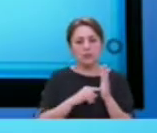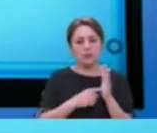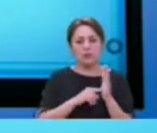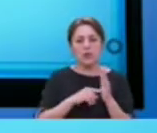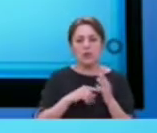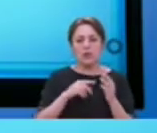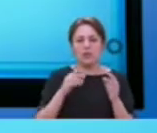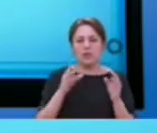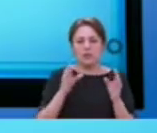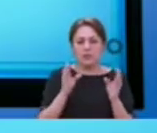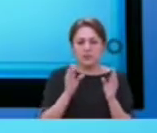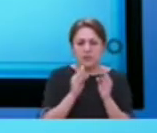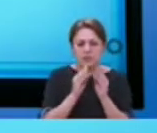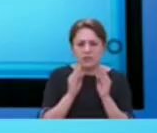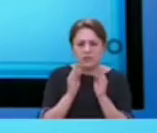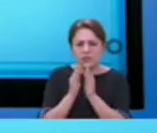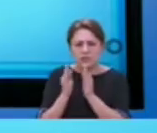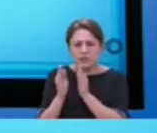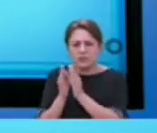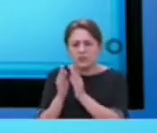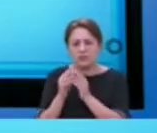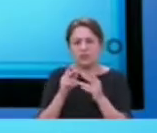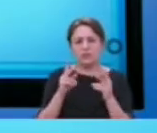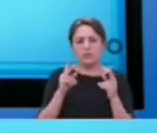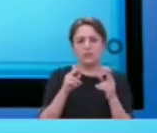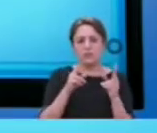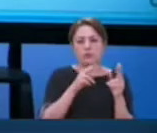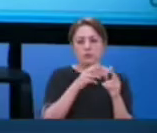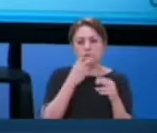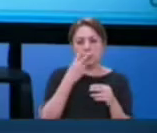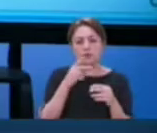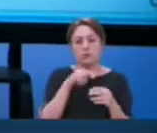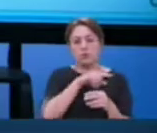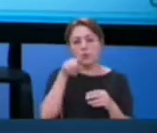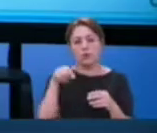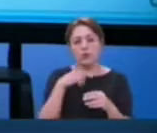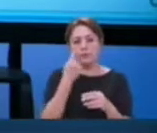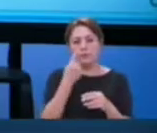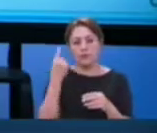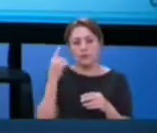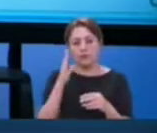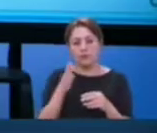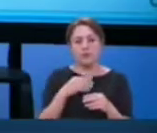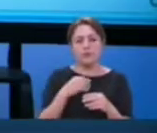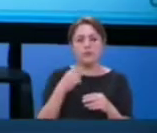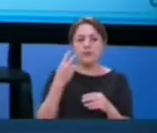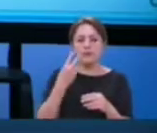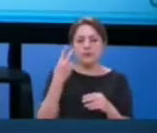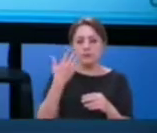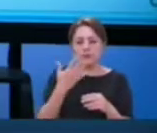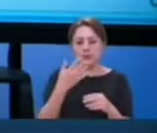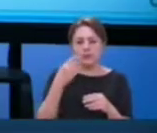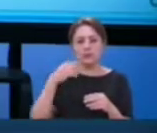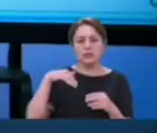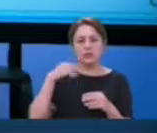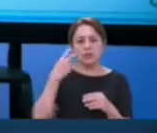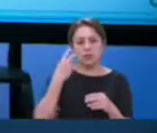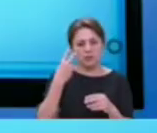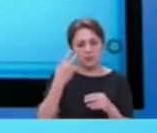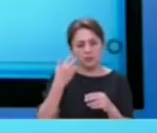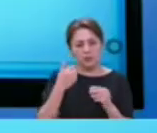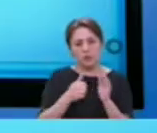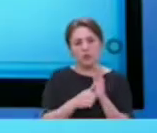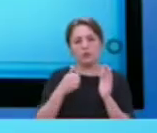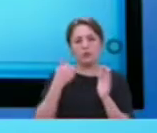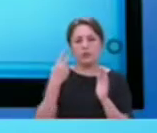mayda bo'limlarimizga e'tibor bering. Ular birlikni bildiradi. Demak 25, undan keyingisi 26,